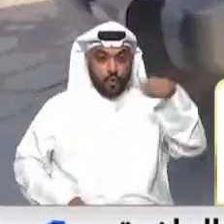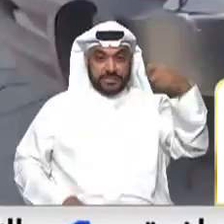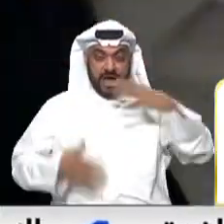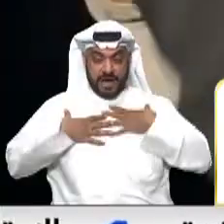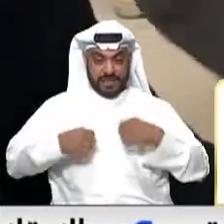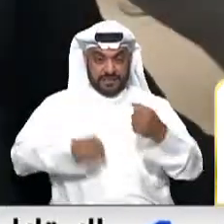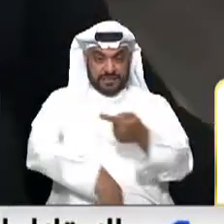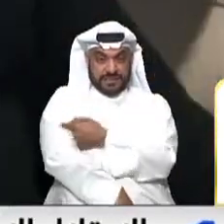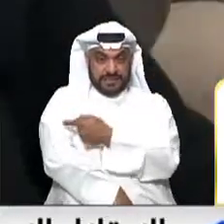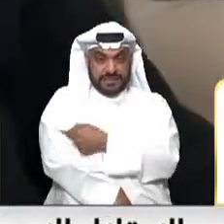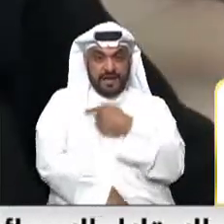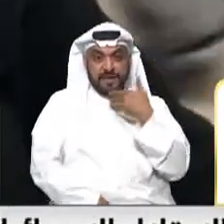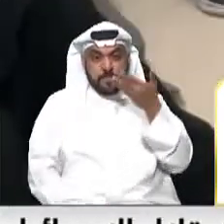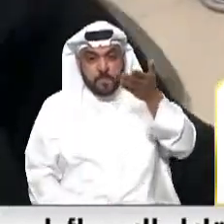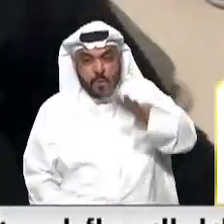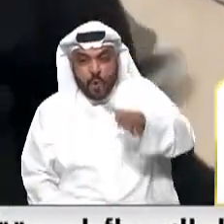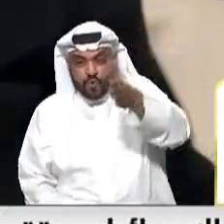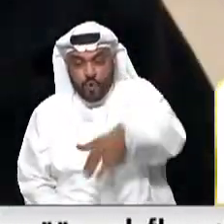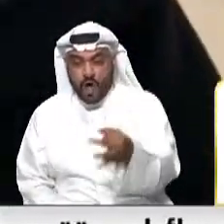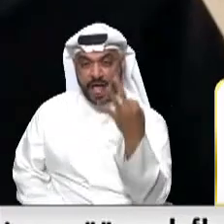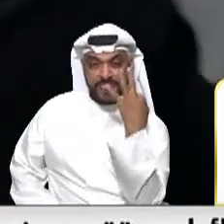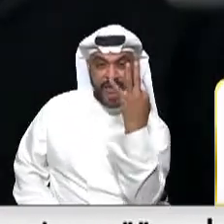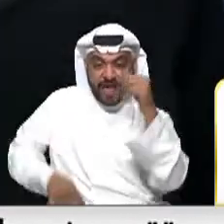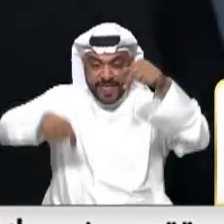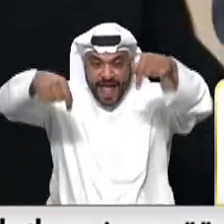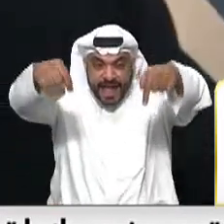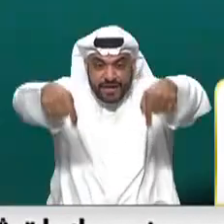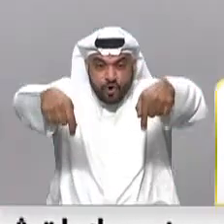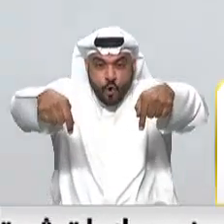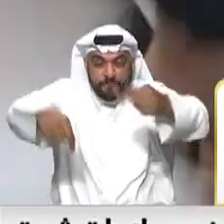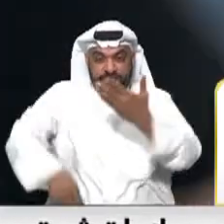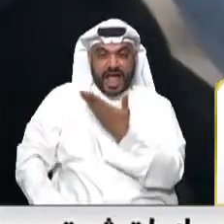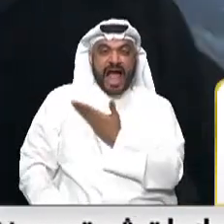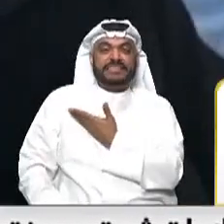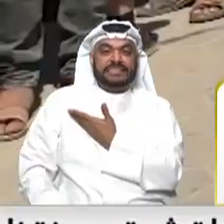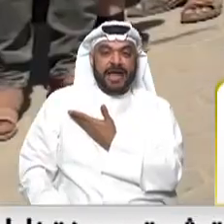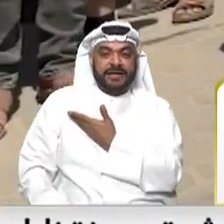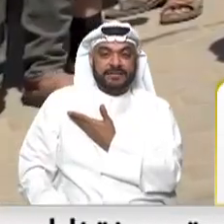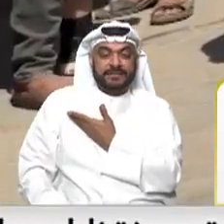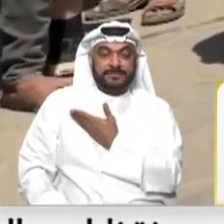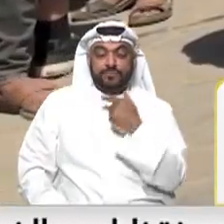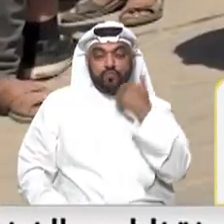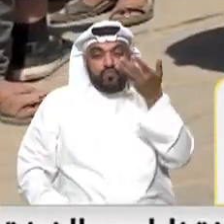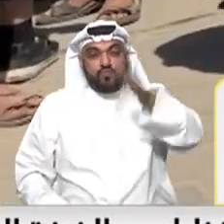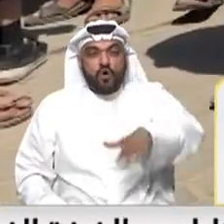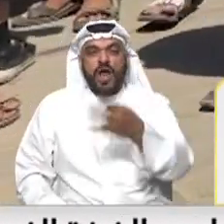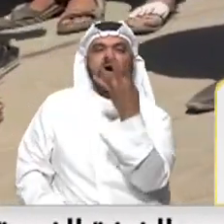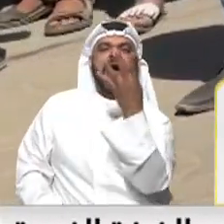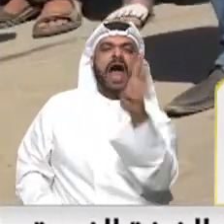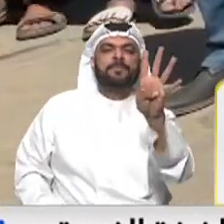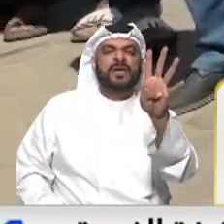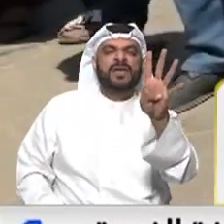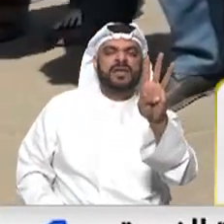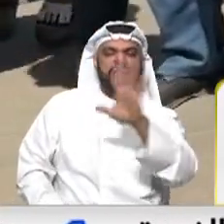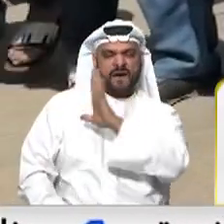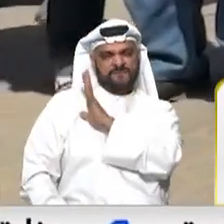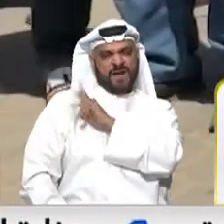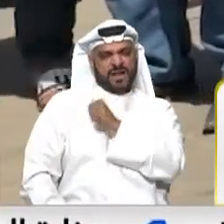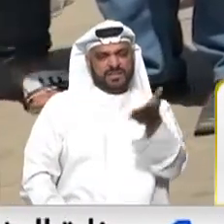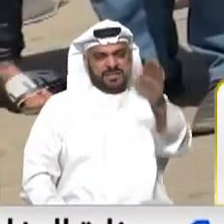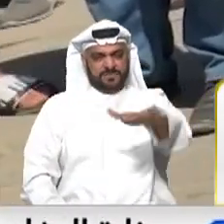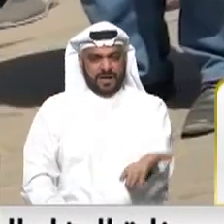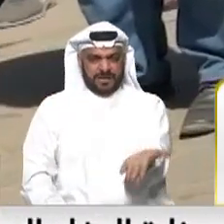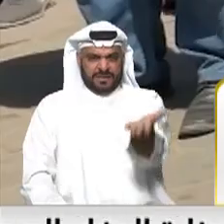الاحتلال ارتكب 3 مجازر ضد المدنيين في قطاع غزة، حيث استشهد 40 فلسطينيا وأصيب